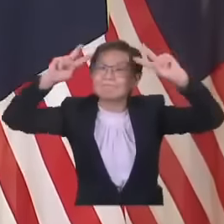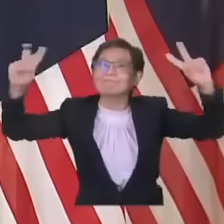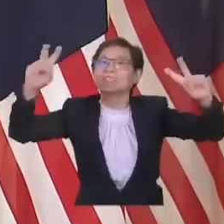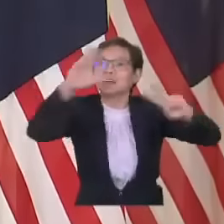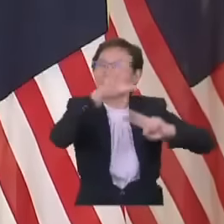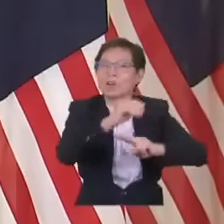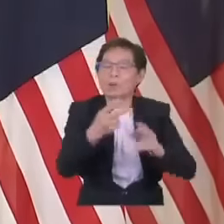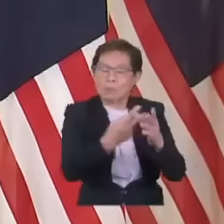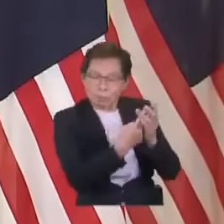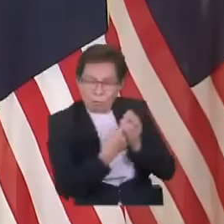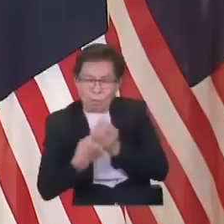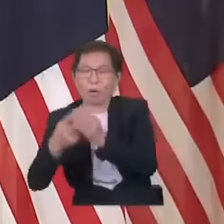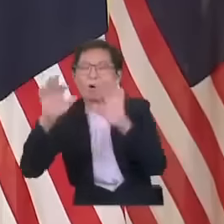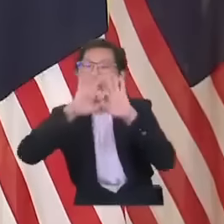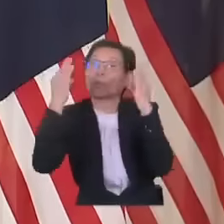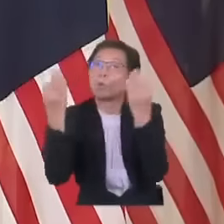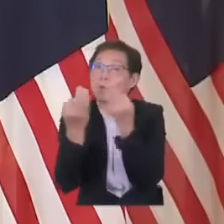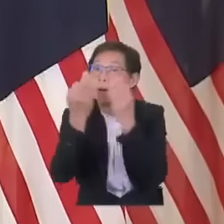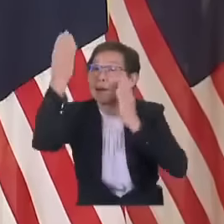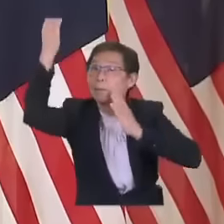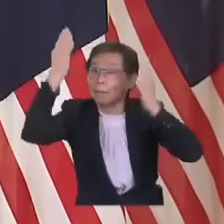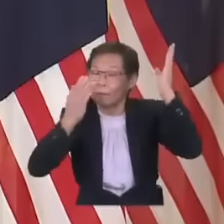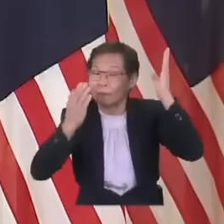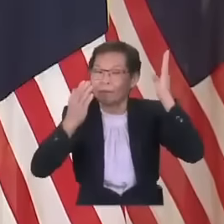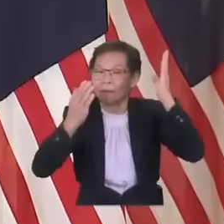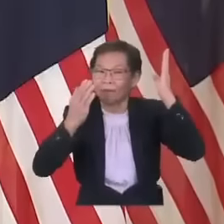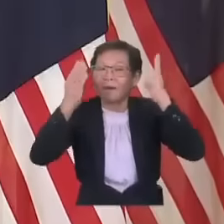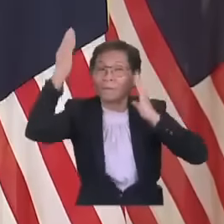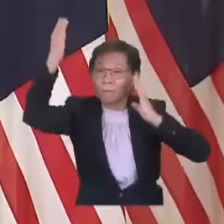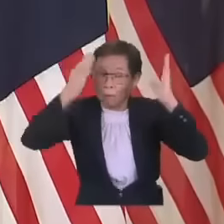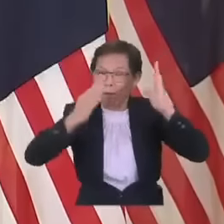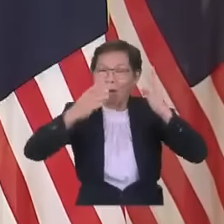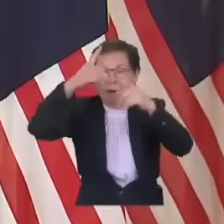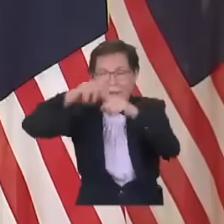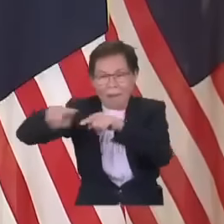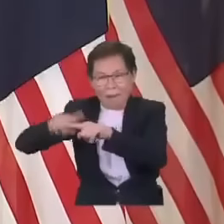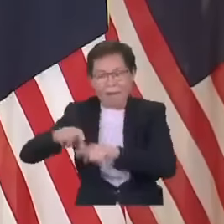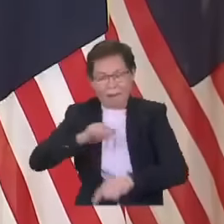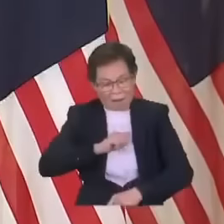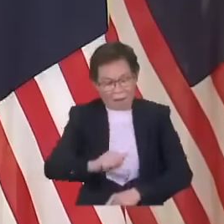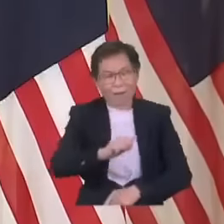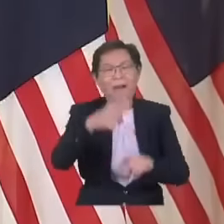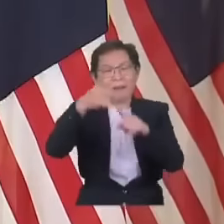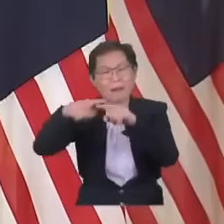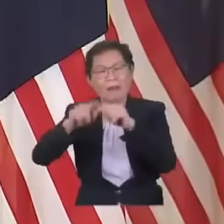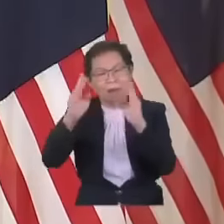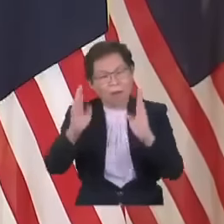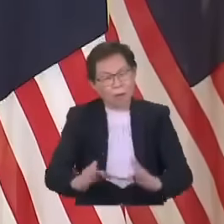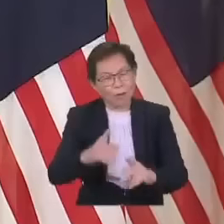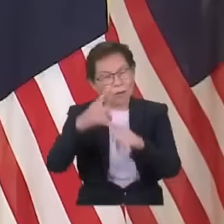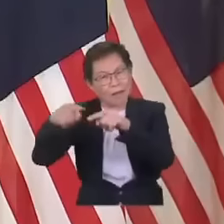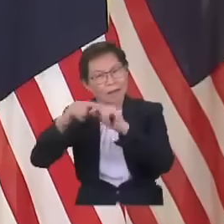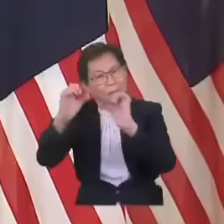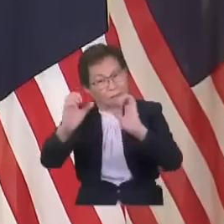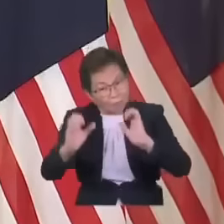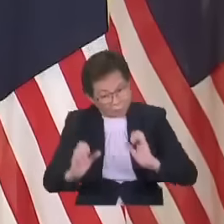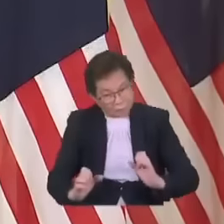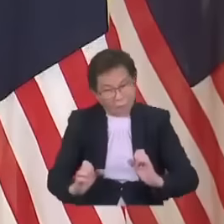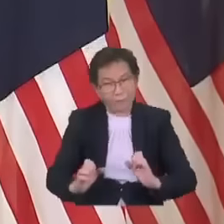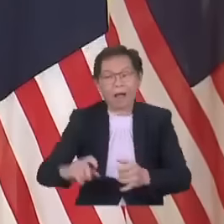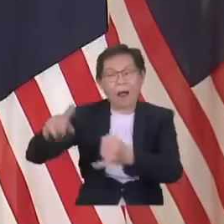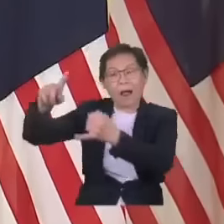dan perpaduan keluarga Malaysia yang berbilang agama kaum dan etnik